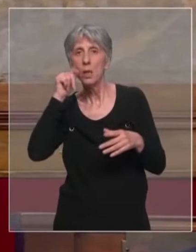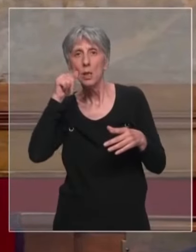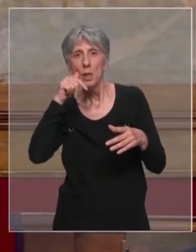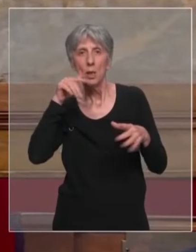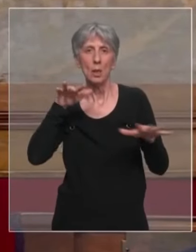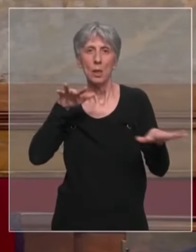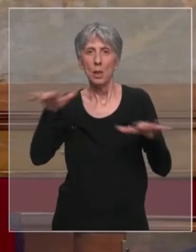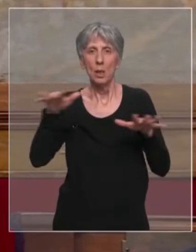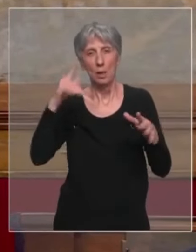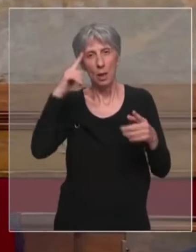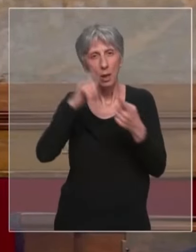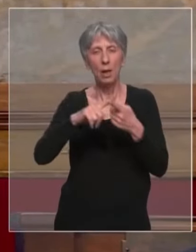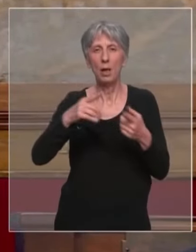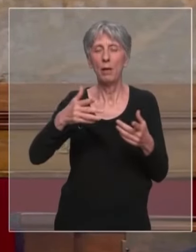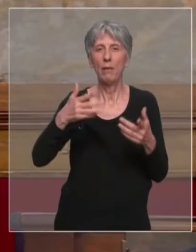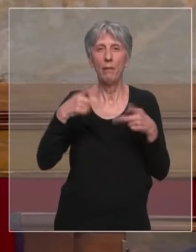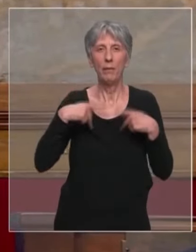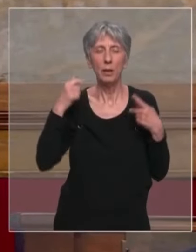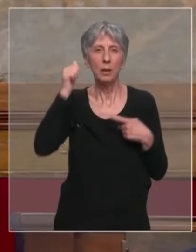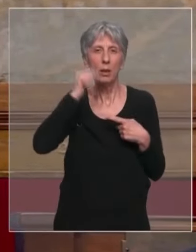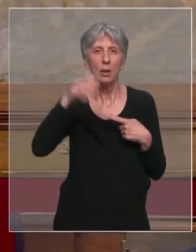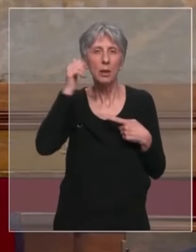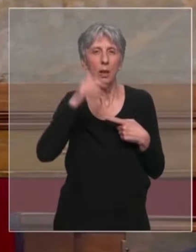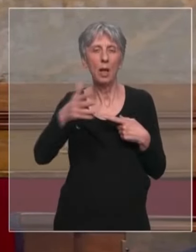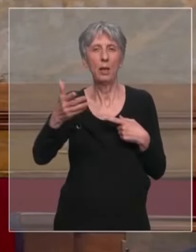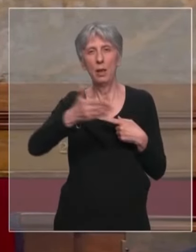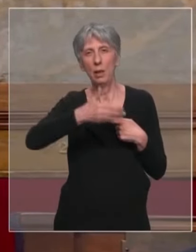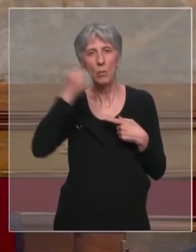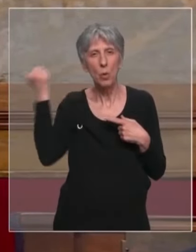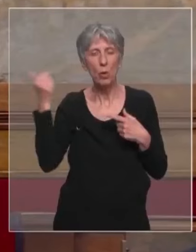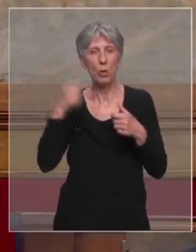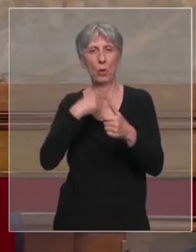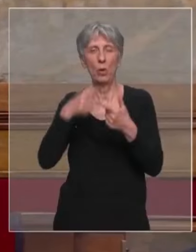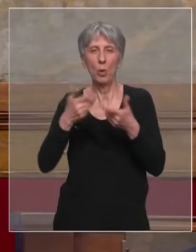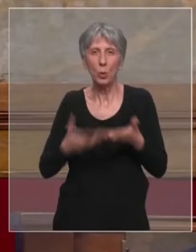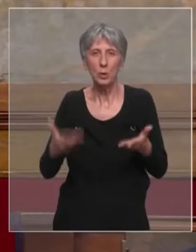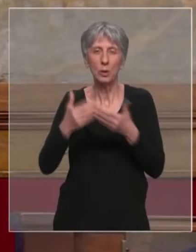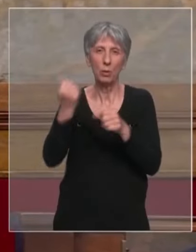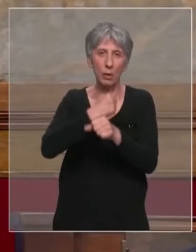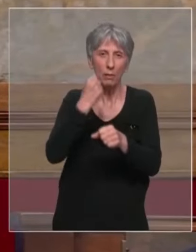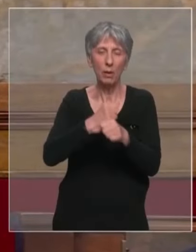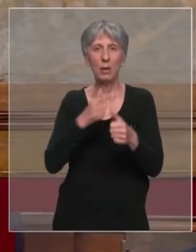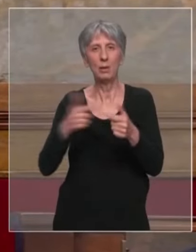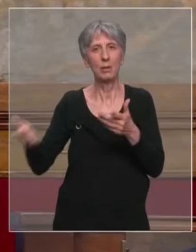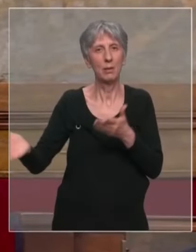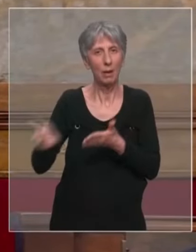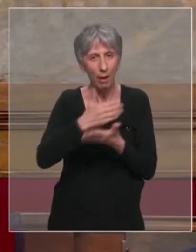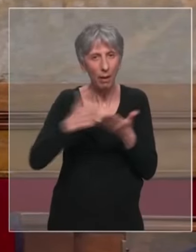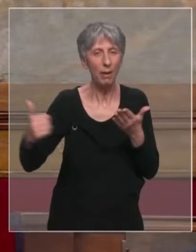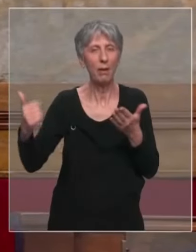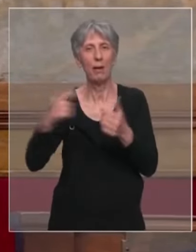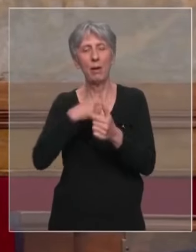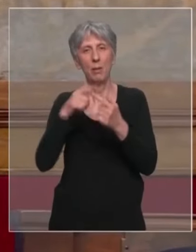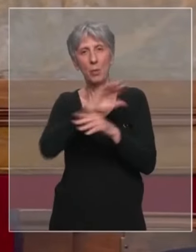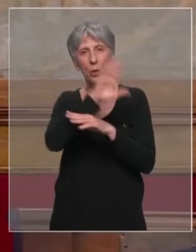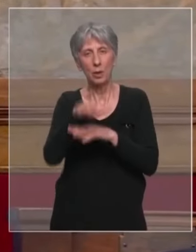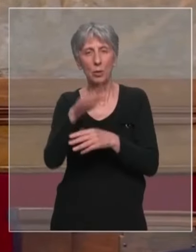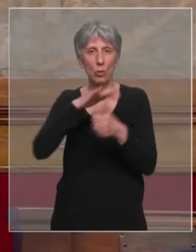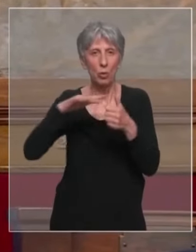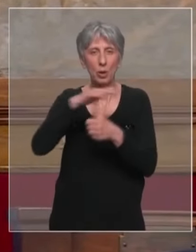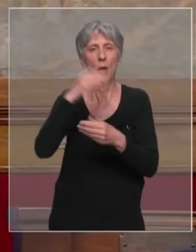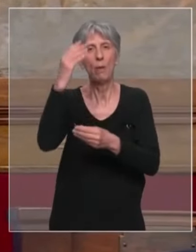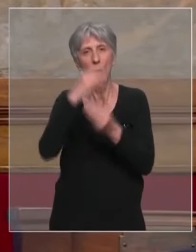de pouvoir améliorer le quotidien, les conditions de travail et de rémunération, les couvertures sociales ou encore